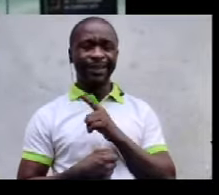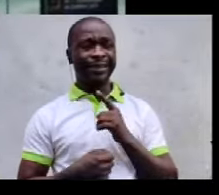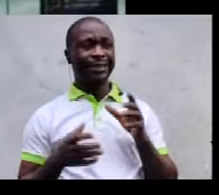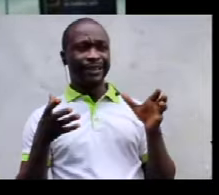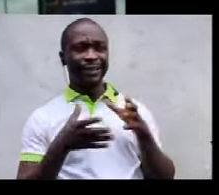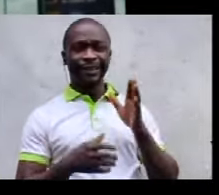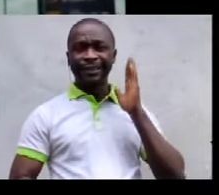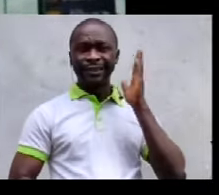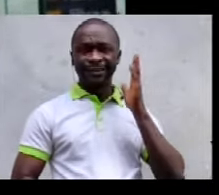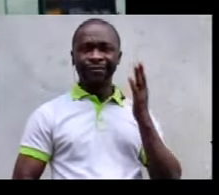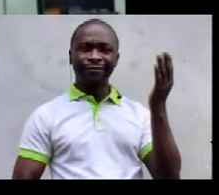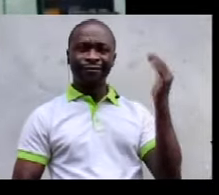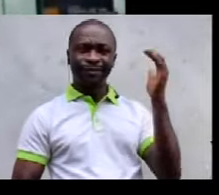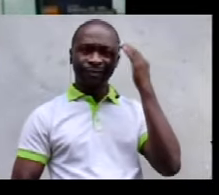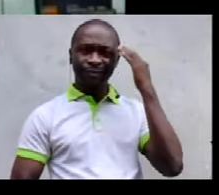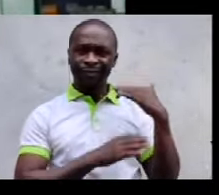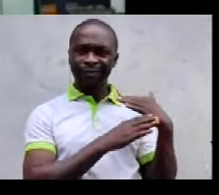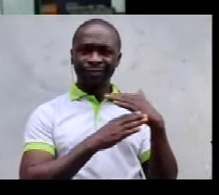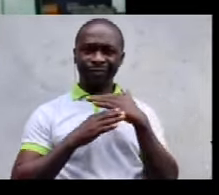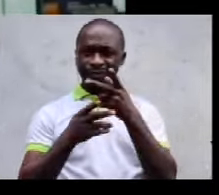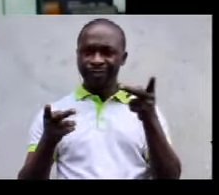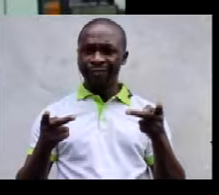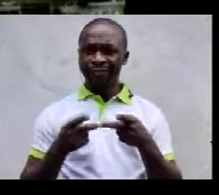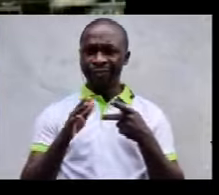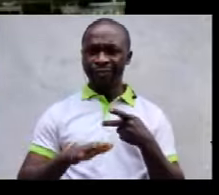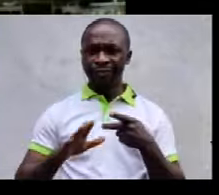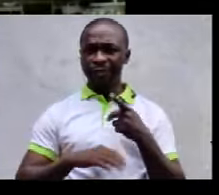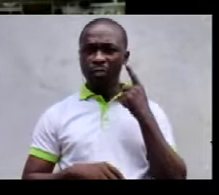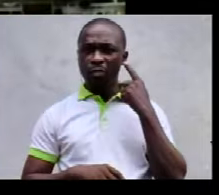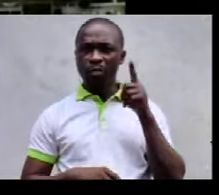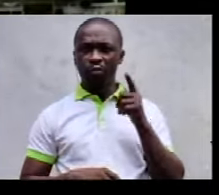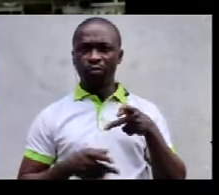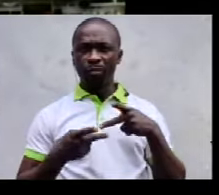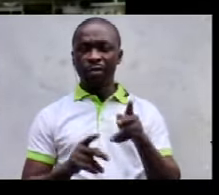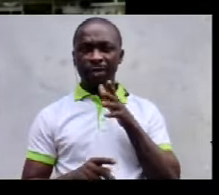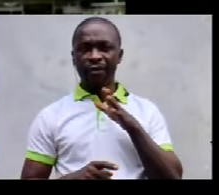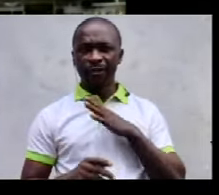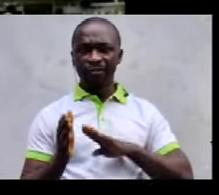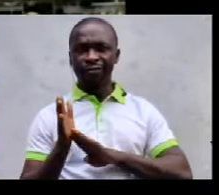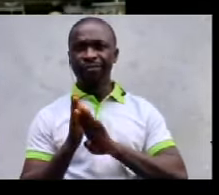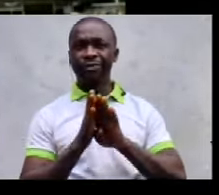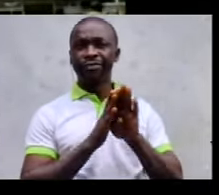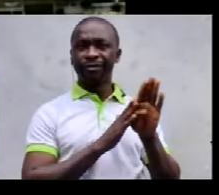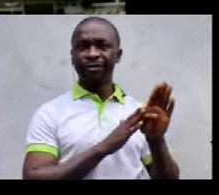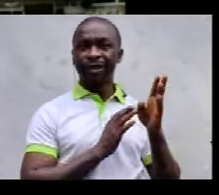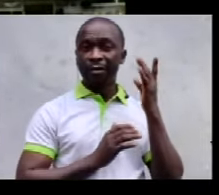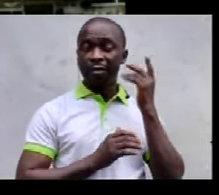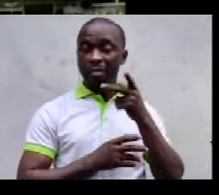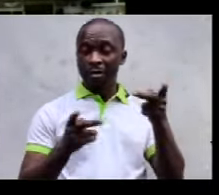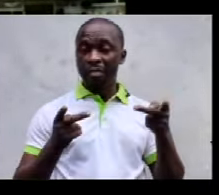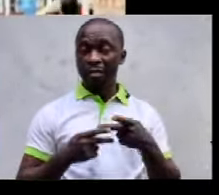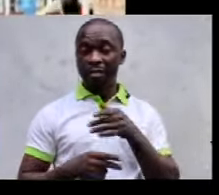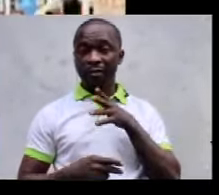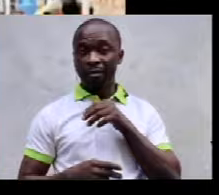le gouvernement à mettre en œuvre son programme de sécurisation de la région de l'Est alors que l'insécurité dans cette partie du pays alimente